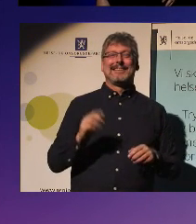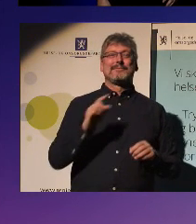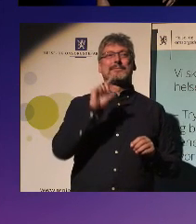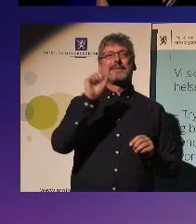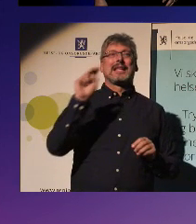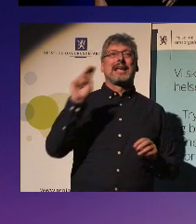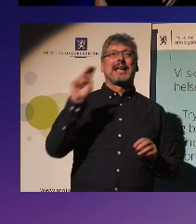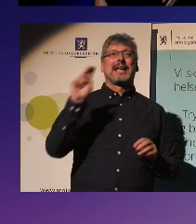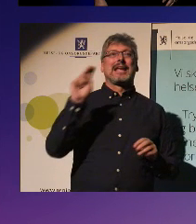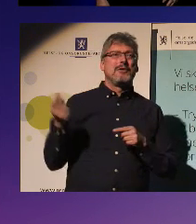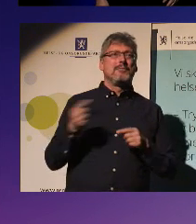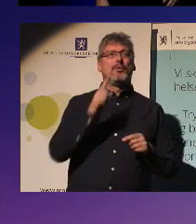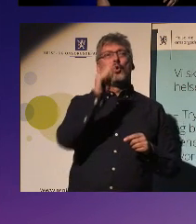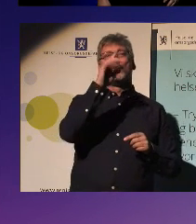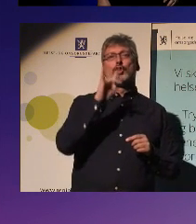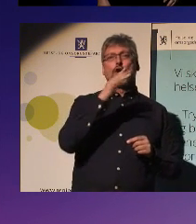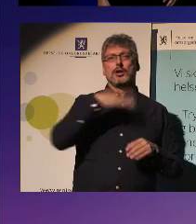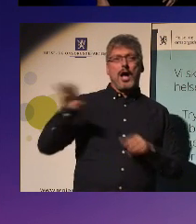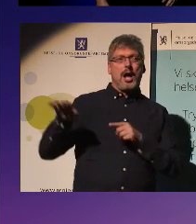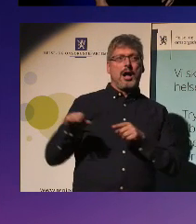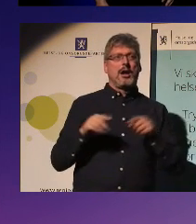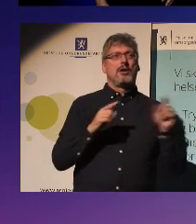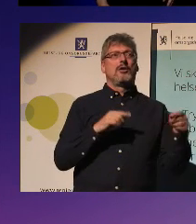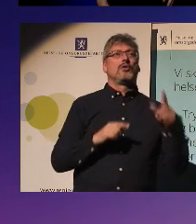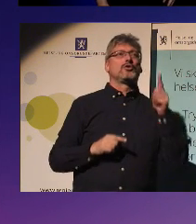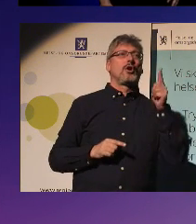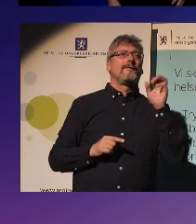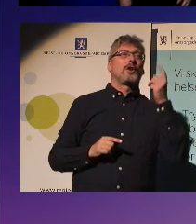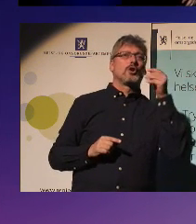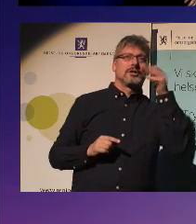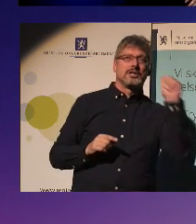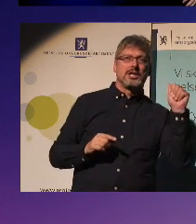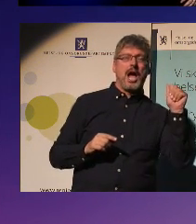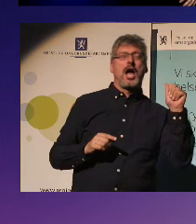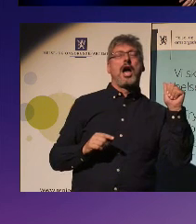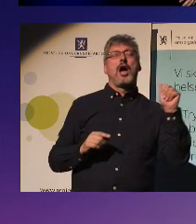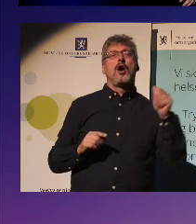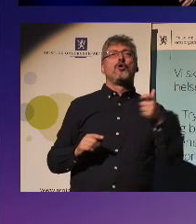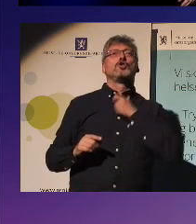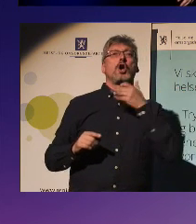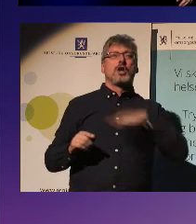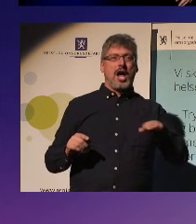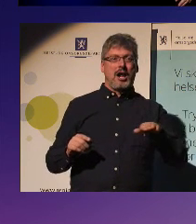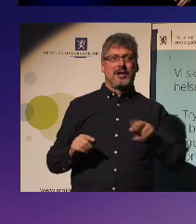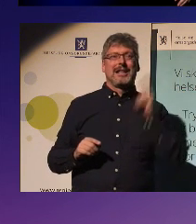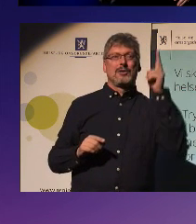og Tydalen I Sør-Trøndelag, og så det da Meråker, Frosta og Stjørdal I Nord-Trøndelag.